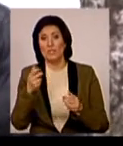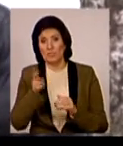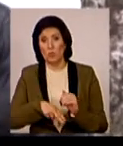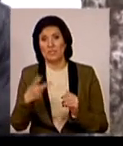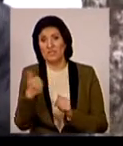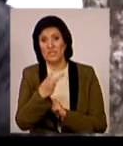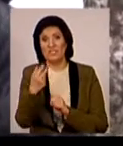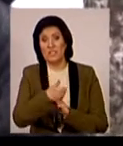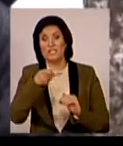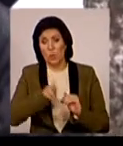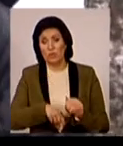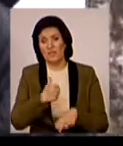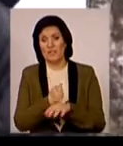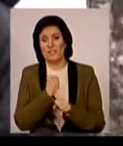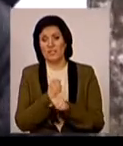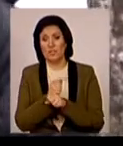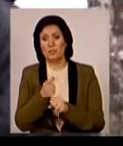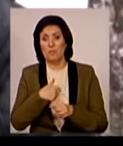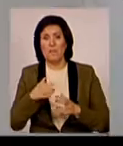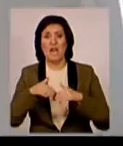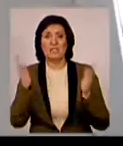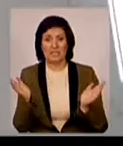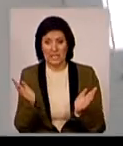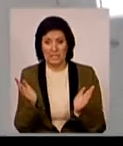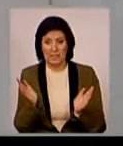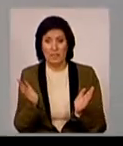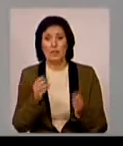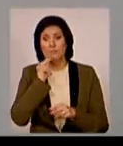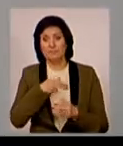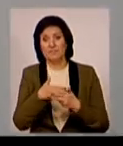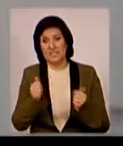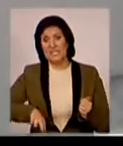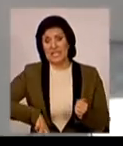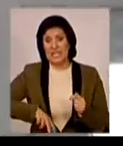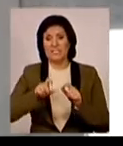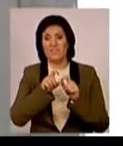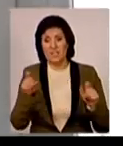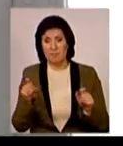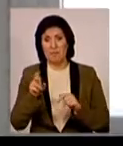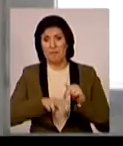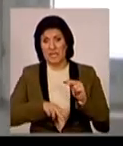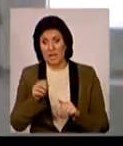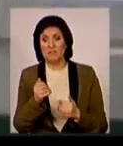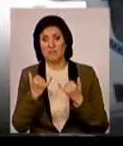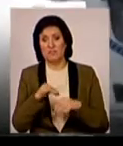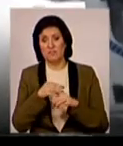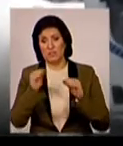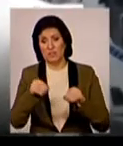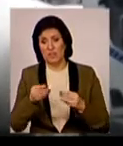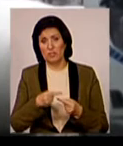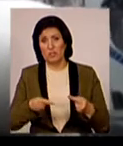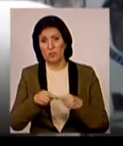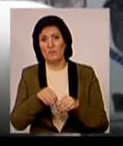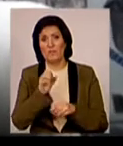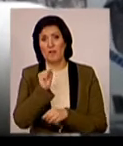неділя-дві закінчимо. Саме головне – зробити те, що ми розкрили. Провину визнає і директор фірми-підрядника. Наразі вже складено